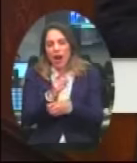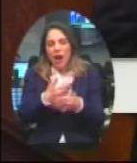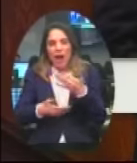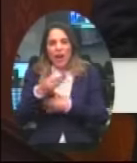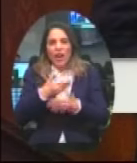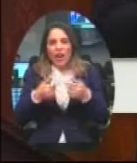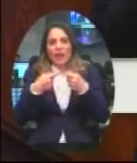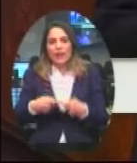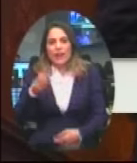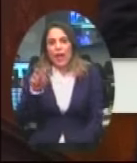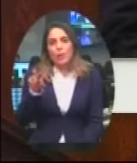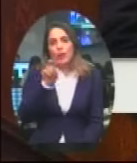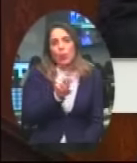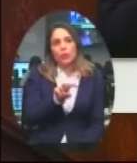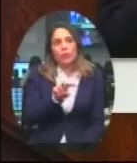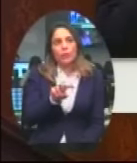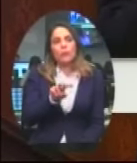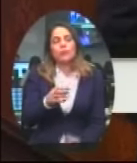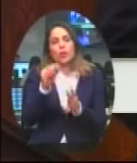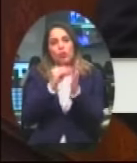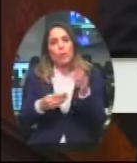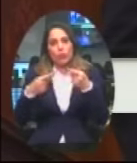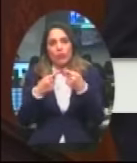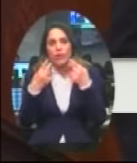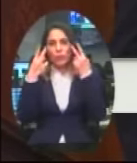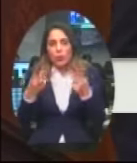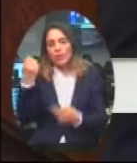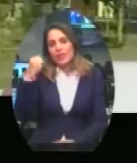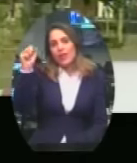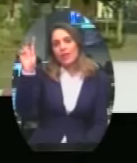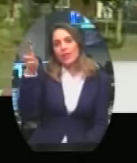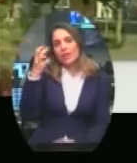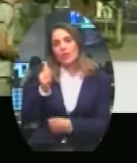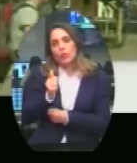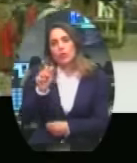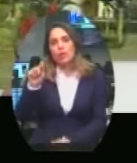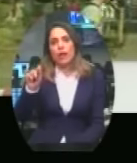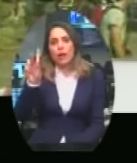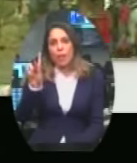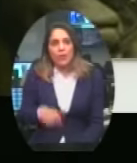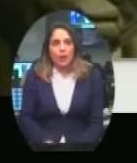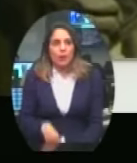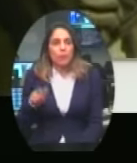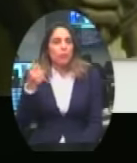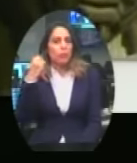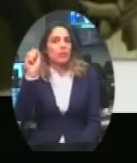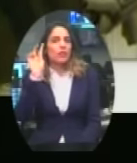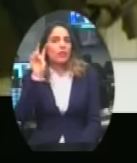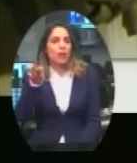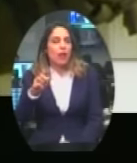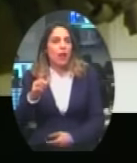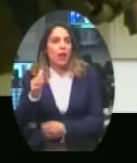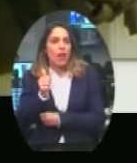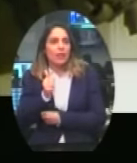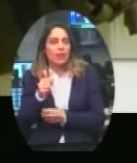עודה, ראש הרשימה המשותפת, לביקור שלו אצל סרבנית הגיוס תאיר קמינר. קמינר המסרבת לשרת בצבא על רקע מצפוני